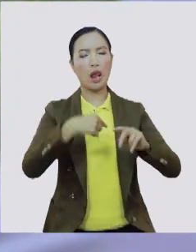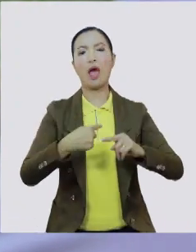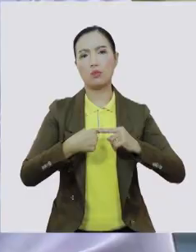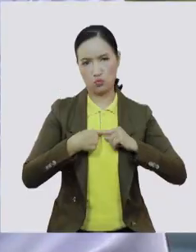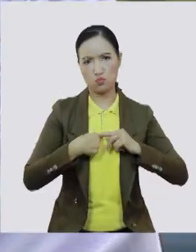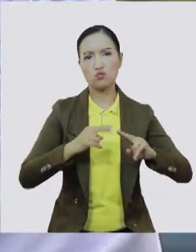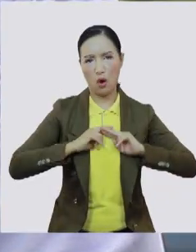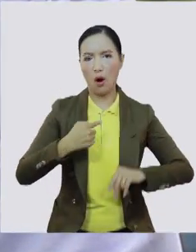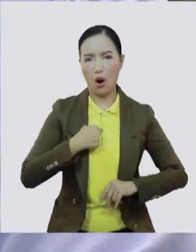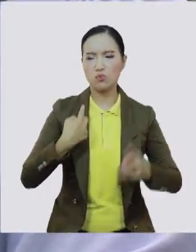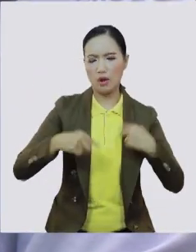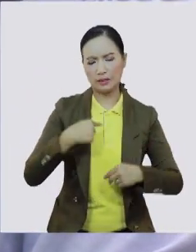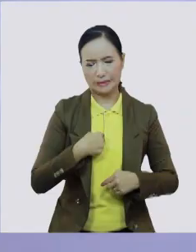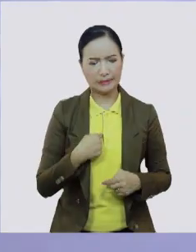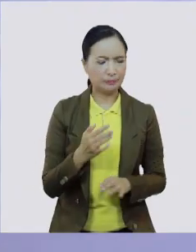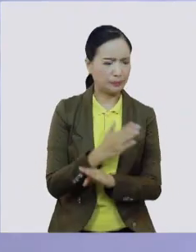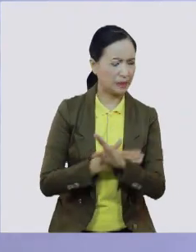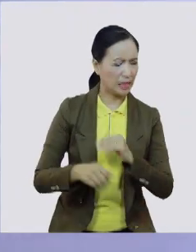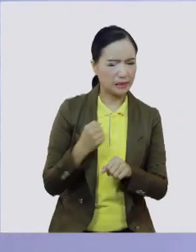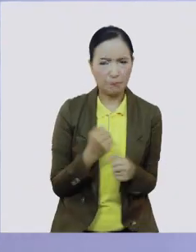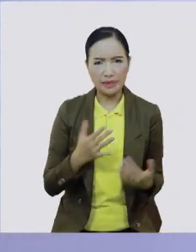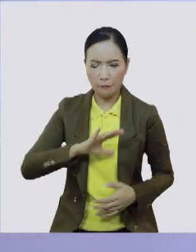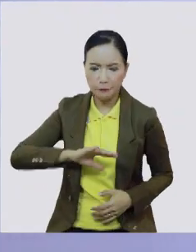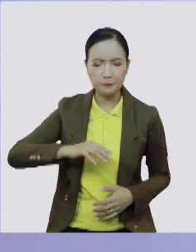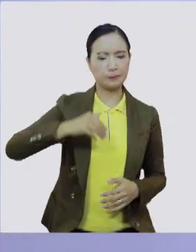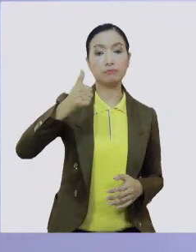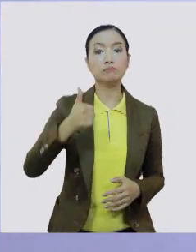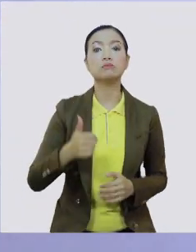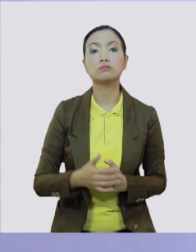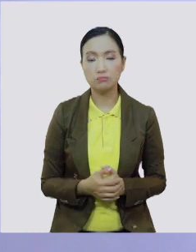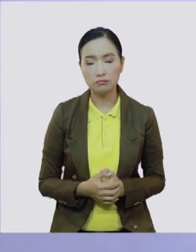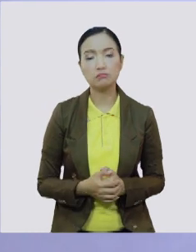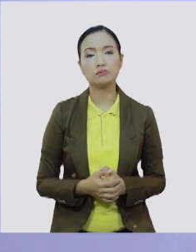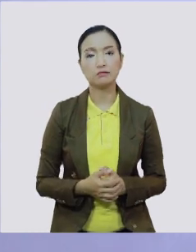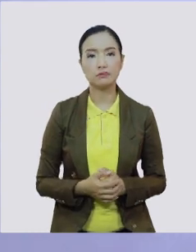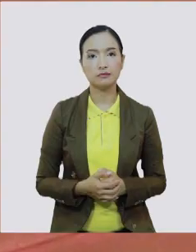ดูแลเราอ่ะแล้วเราเป็นอย่างเงี้ยเราจะทำไงให้มันดีขึ้น